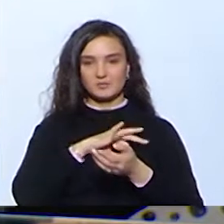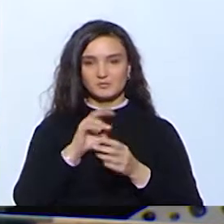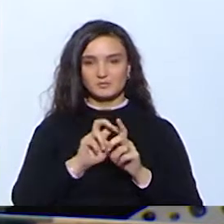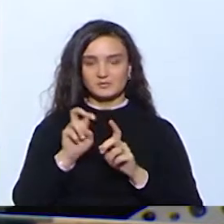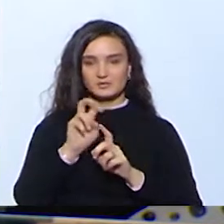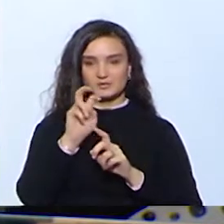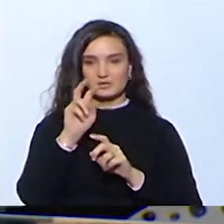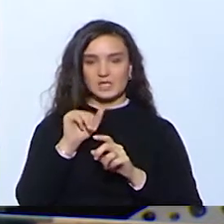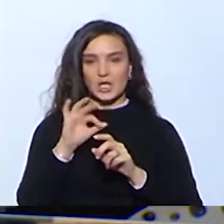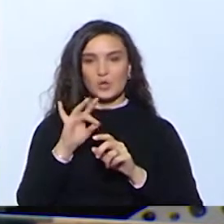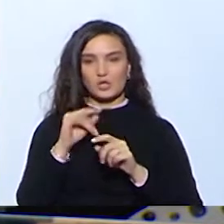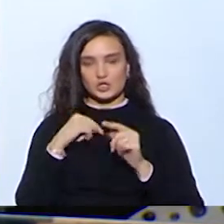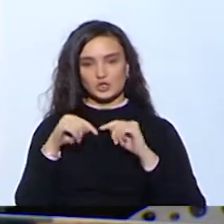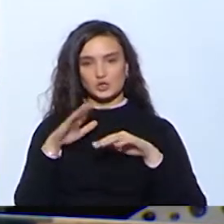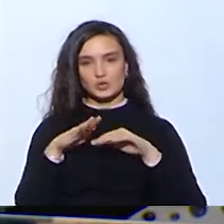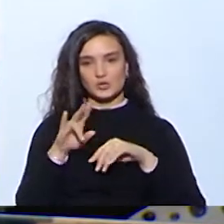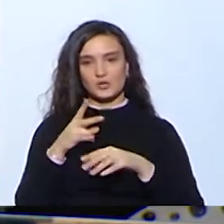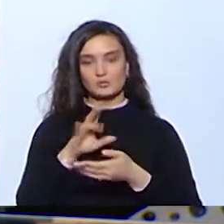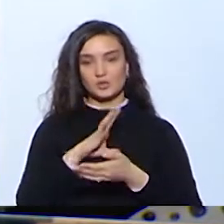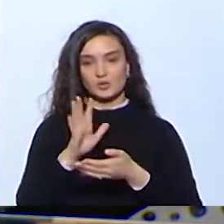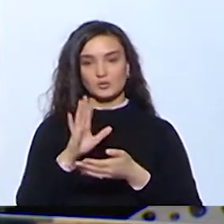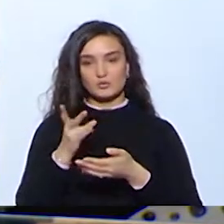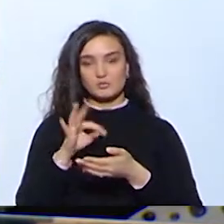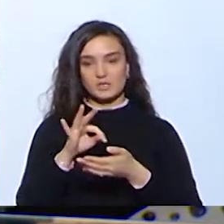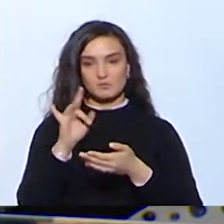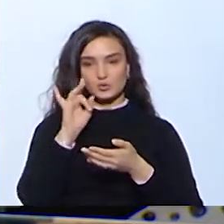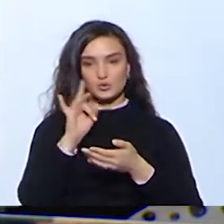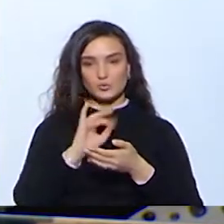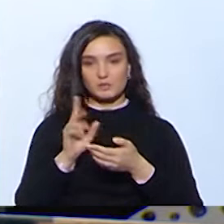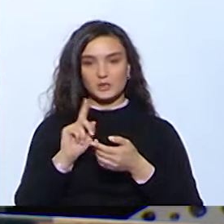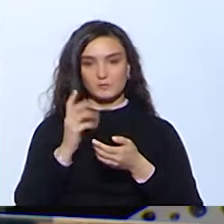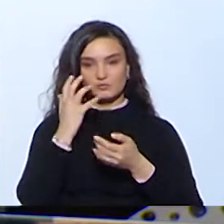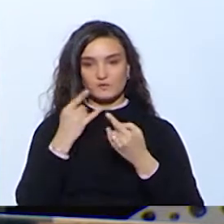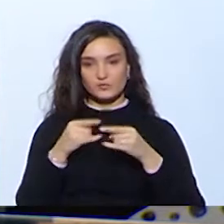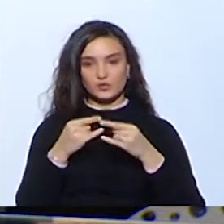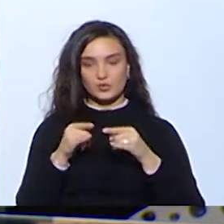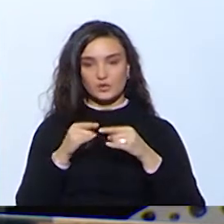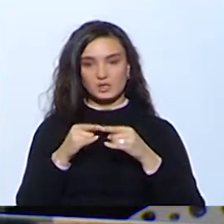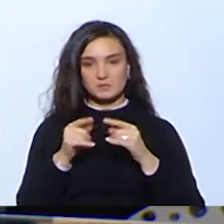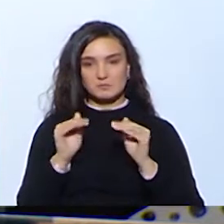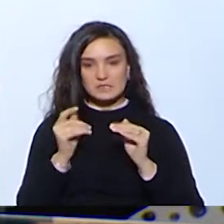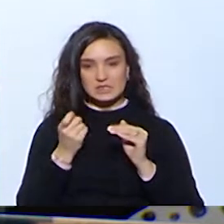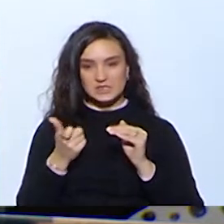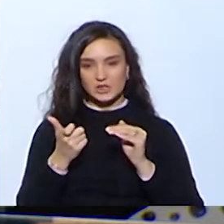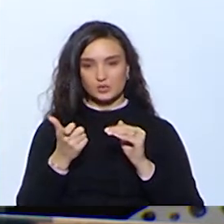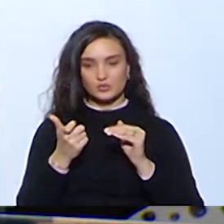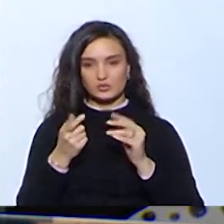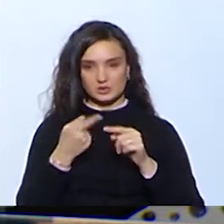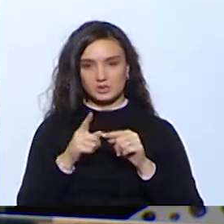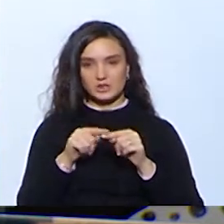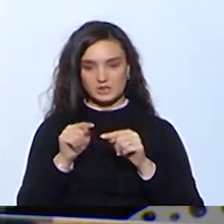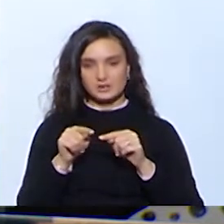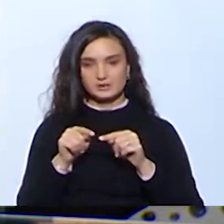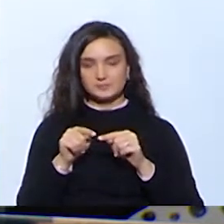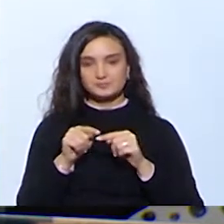ადიან კალორიაში ჭირდებათ და წონა არ უნდა იყოს, მაგრამ ცნობილი არის, რომ აი შავი შოკოლადი მცირე დოზით ეს